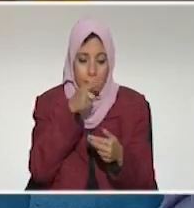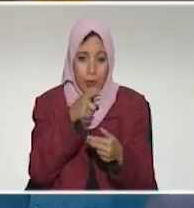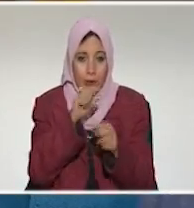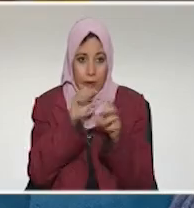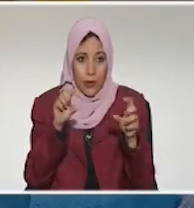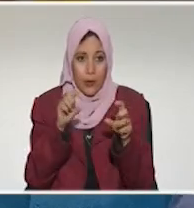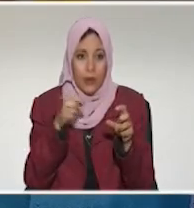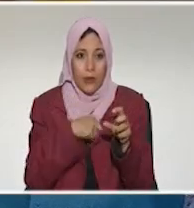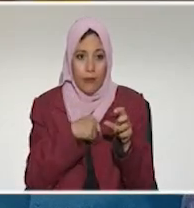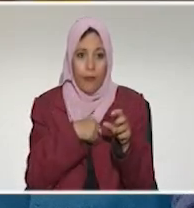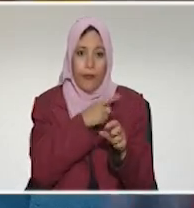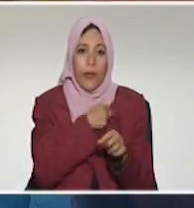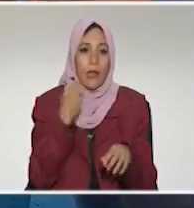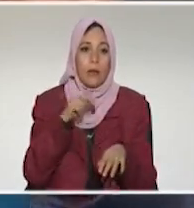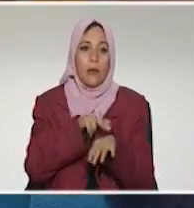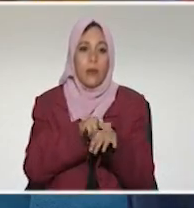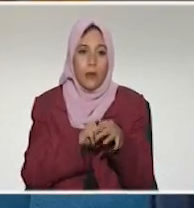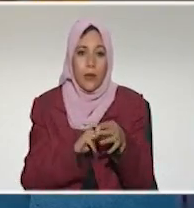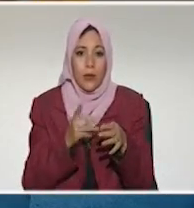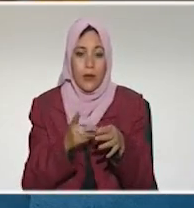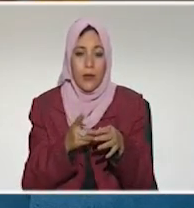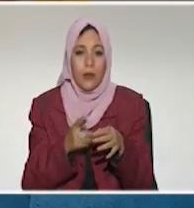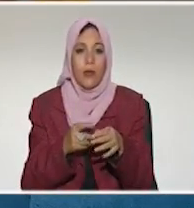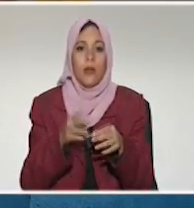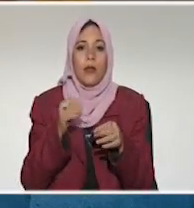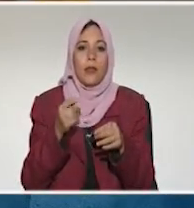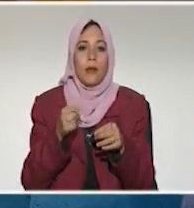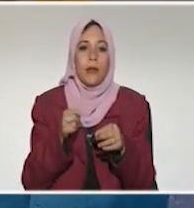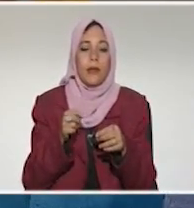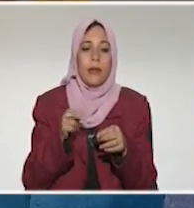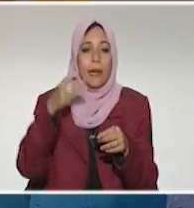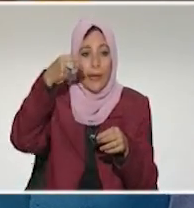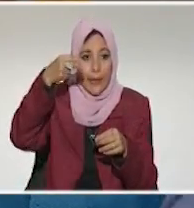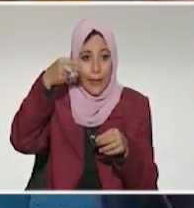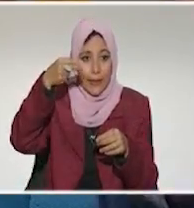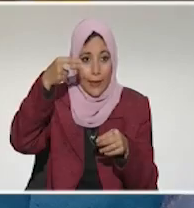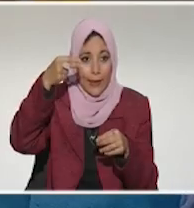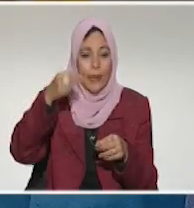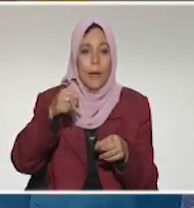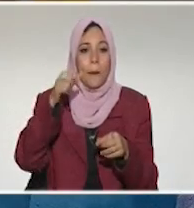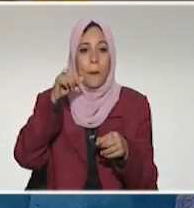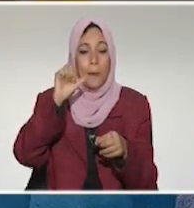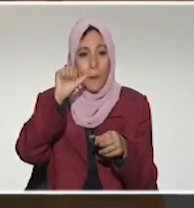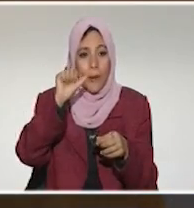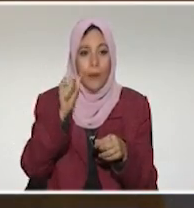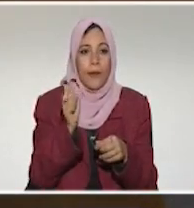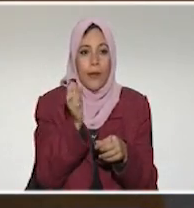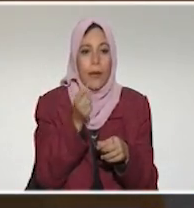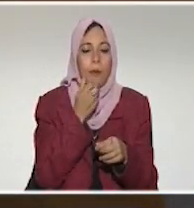كان انا اسمي في المعهد عبد الله محمد عبد الله محمد، هو عرفني من المعهد. ومن مين مشرف